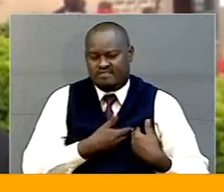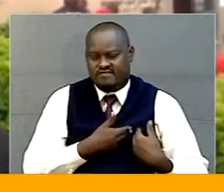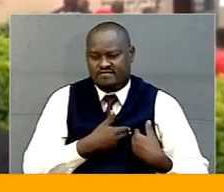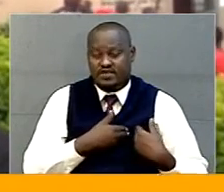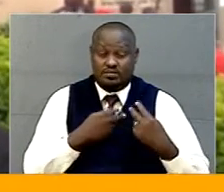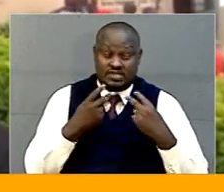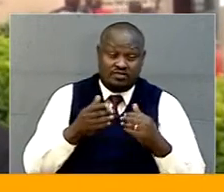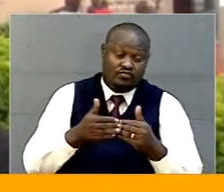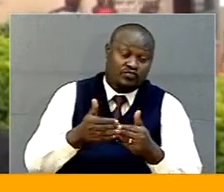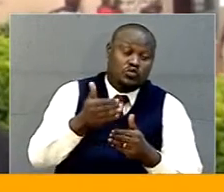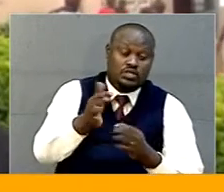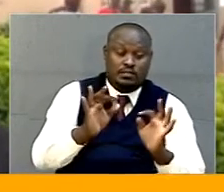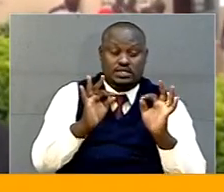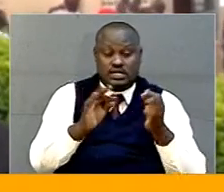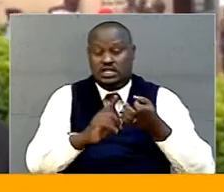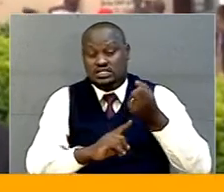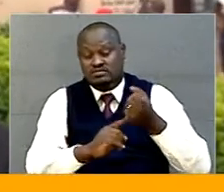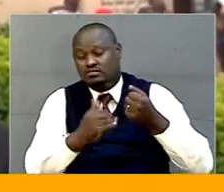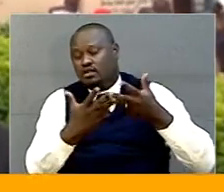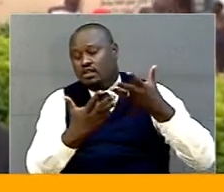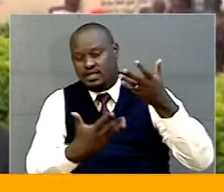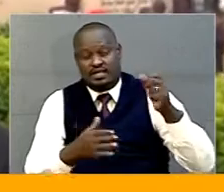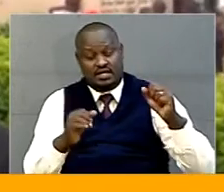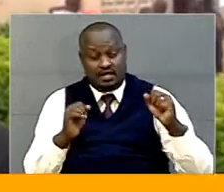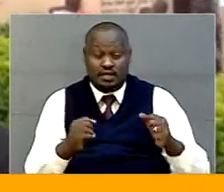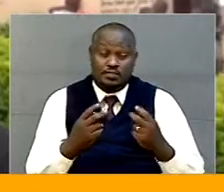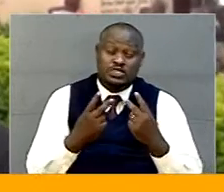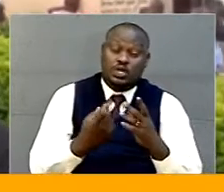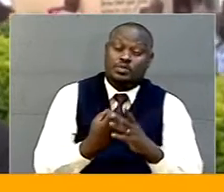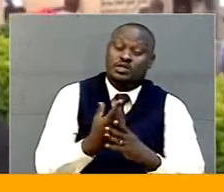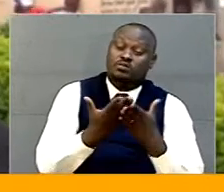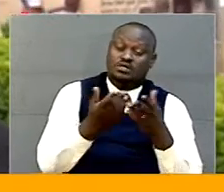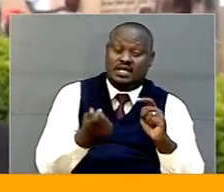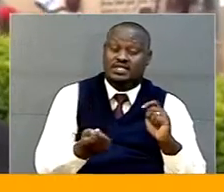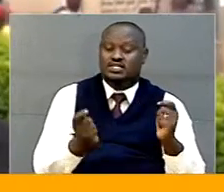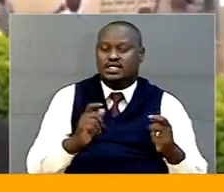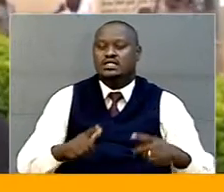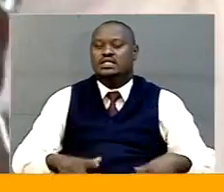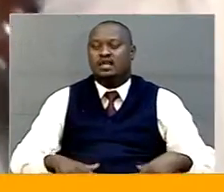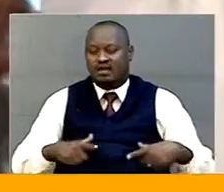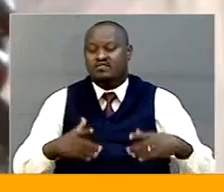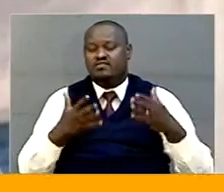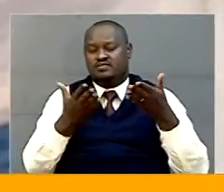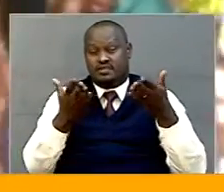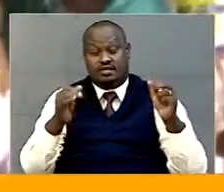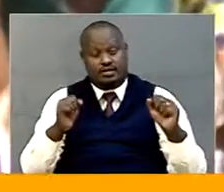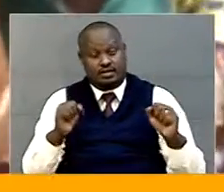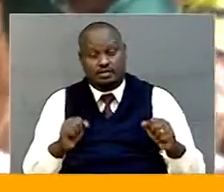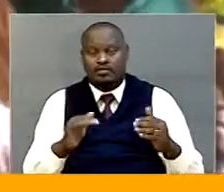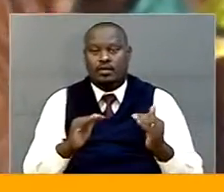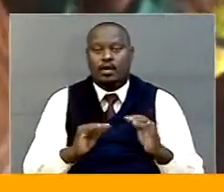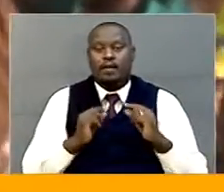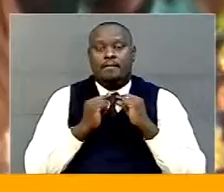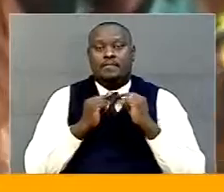in this region because of this message. I believe so many lives will be touched because we've touched pastors. Msumba Paulo Musisi